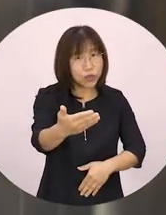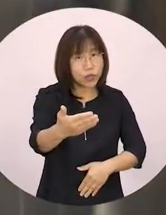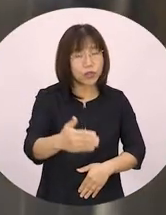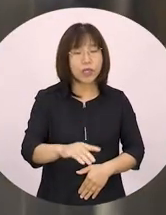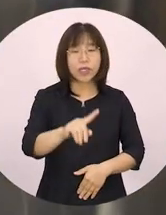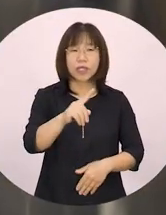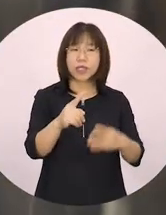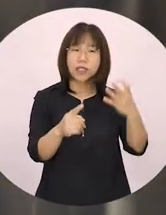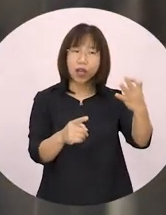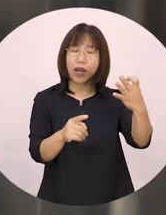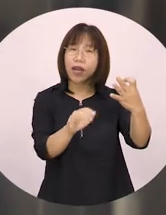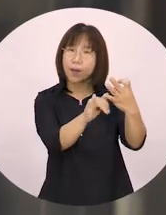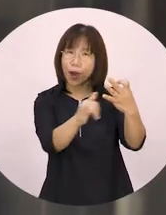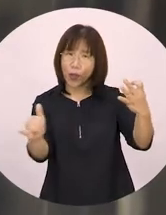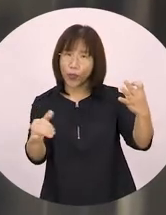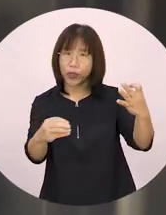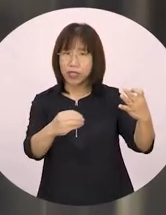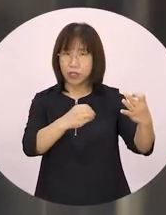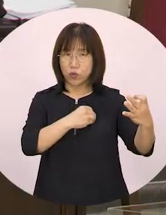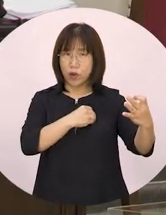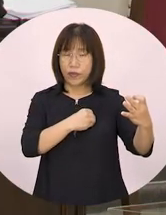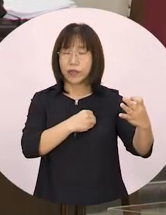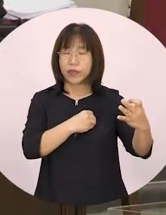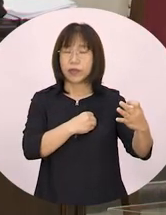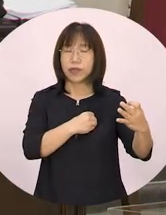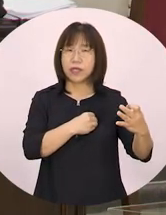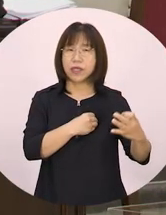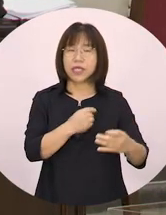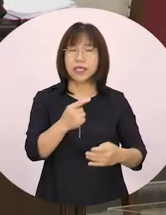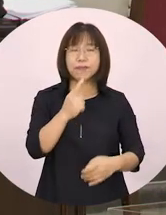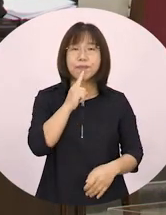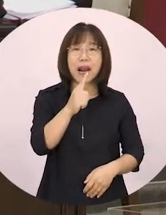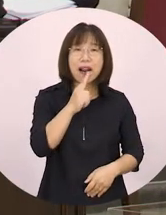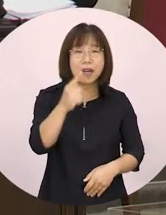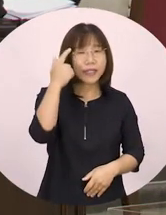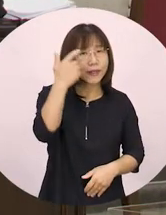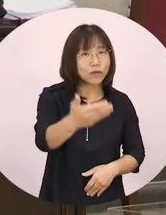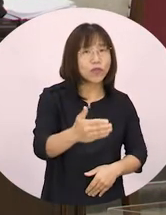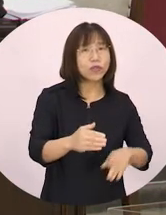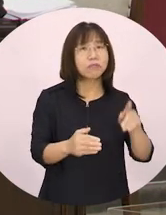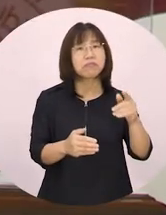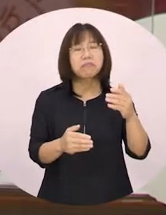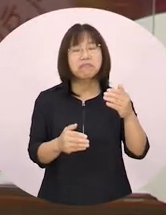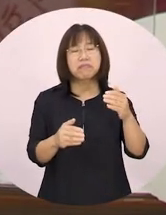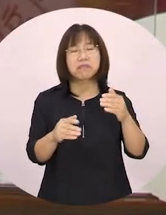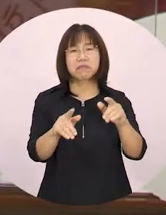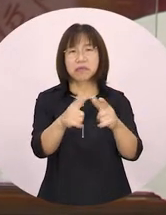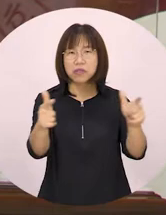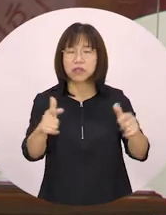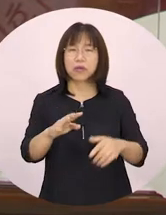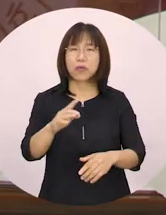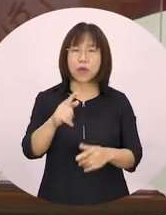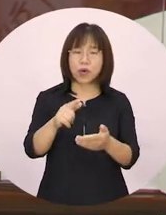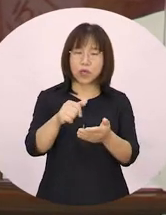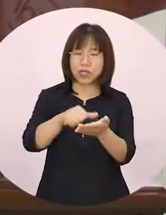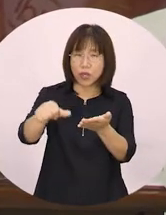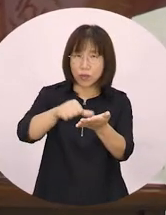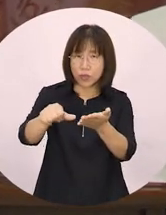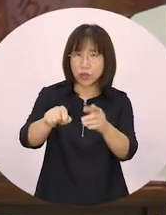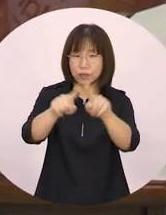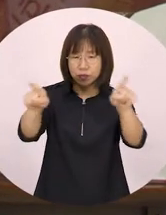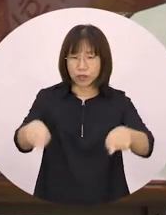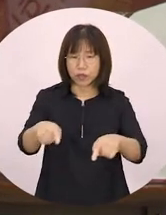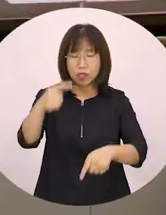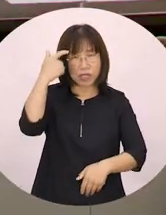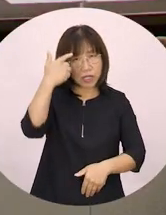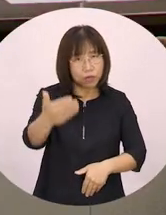갖고 모두 14명의 의원이 구두질문 15건, 서면질문 43건 등 총